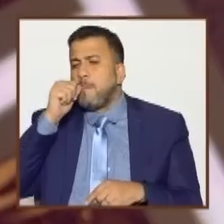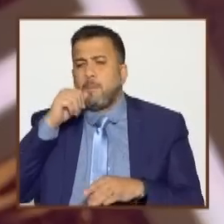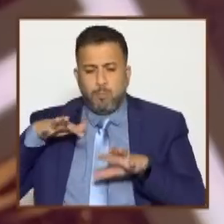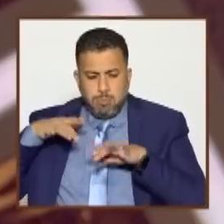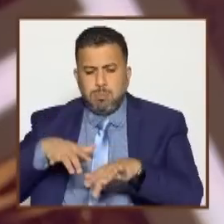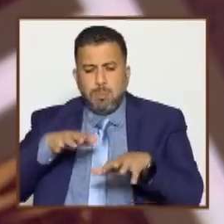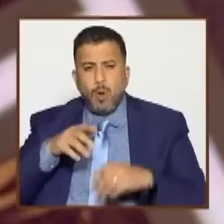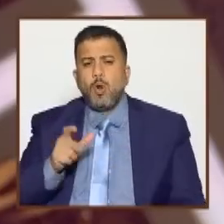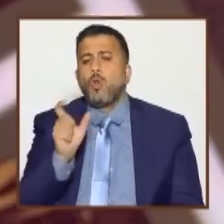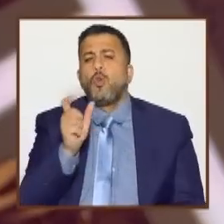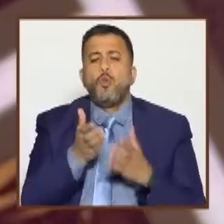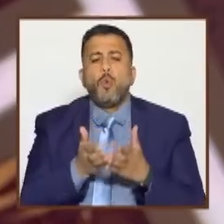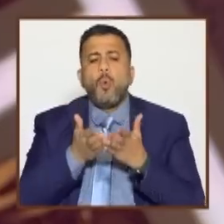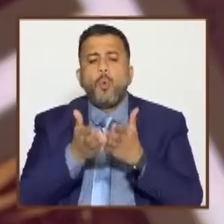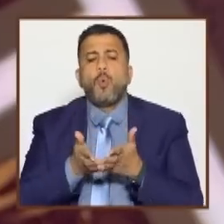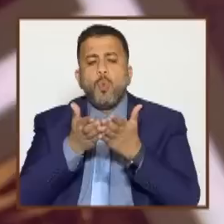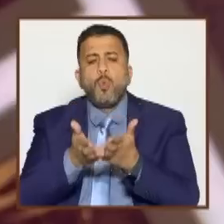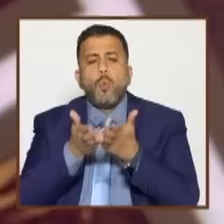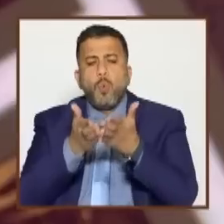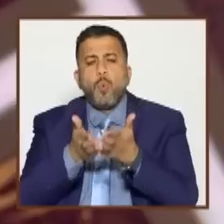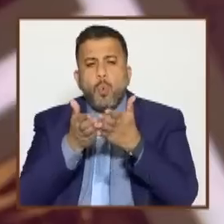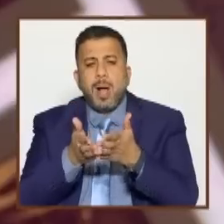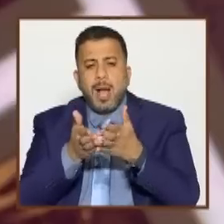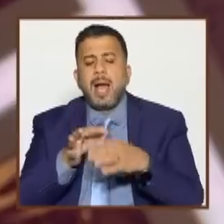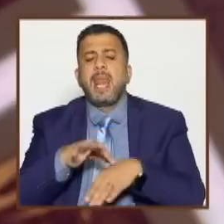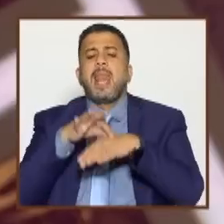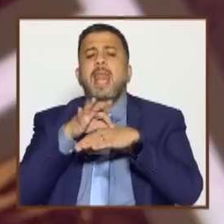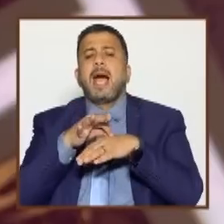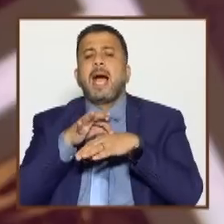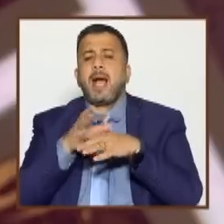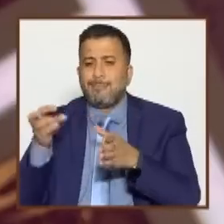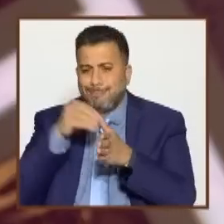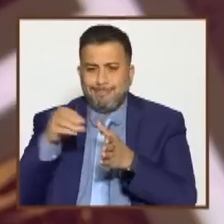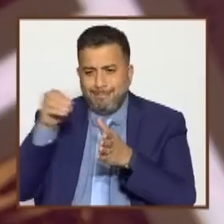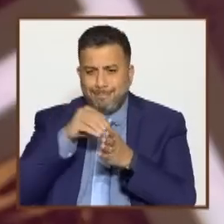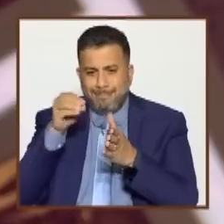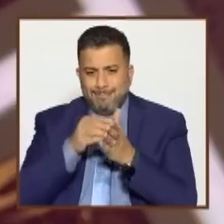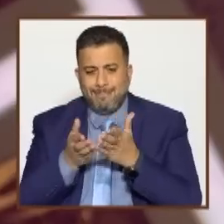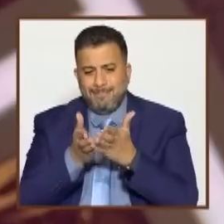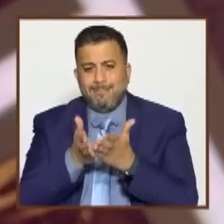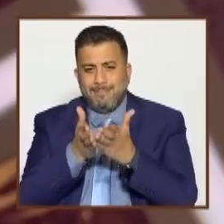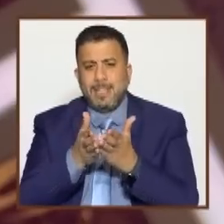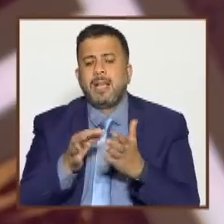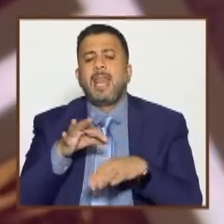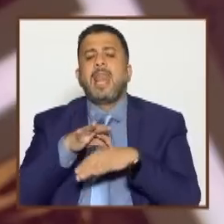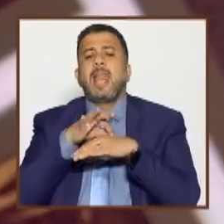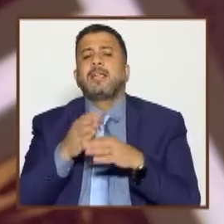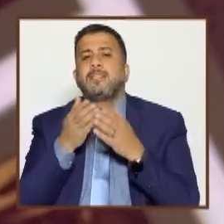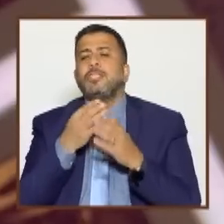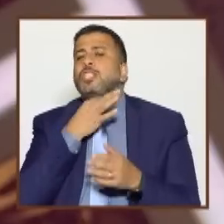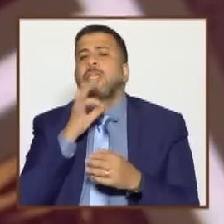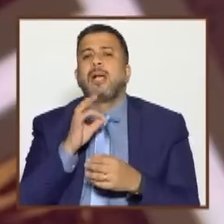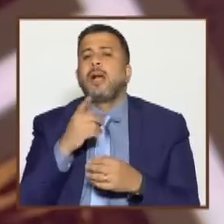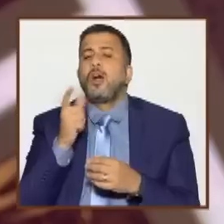السلام بدأت البشرية بداية جديدة، ولذلك نوح عليه السلام يسمى الأب الثاني للبشرية، يسمى الأب